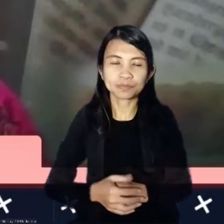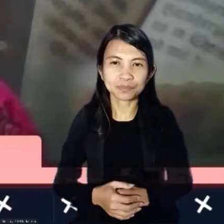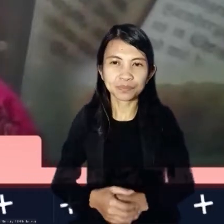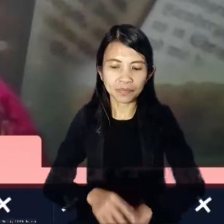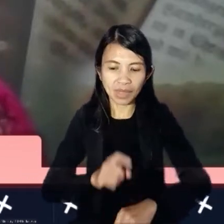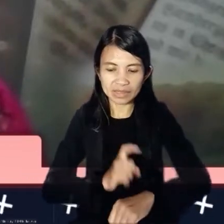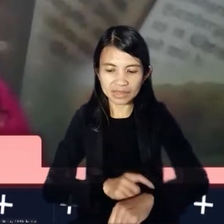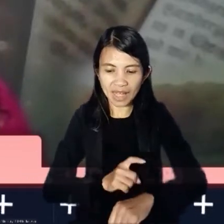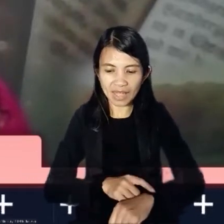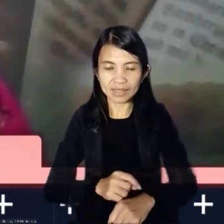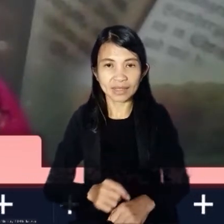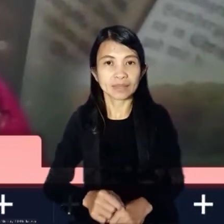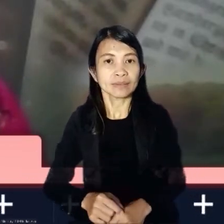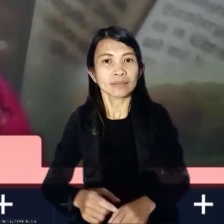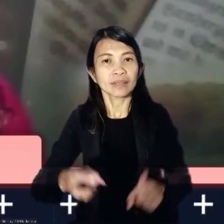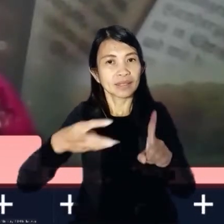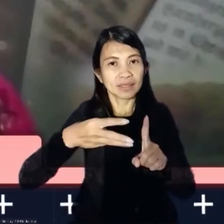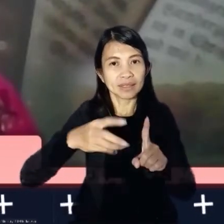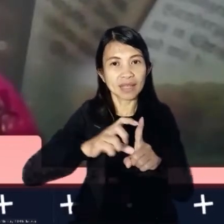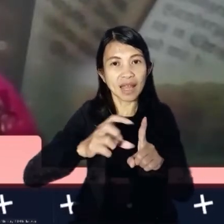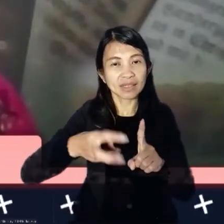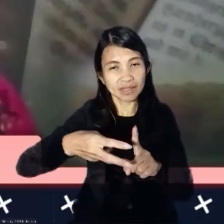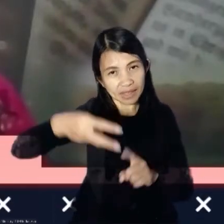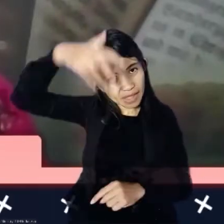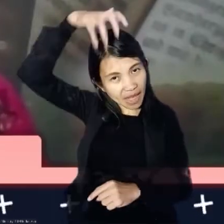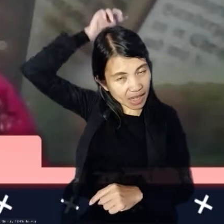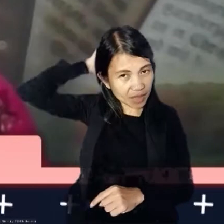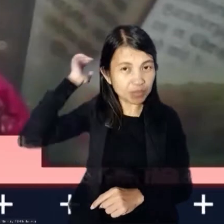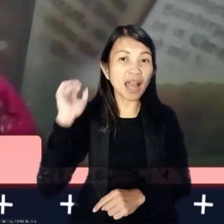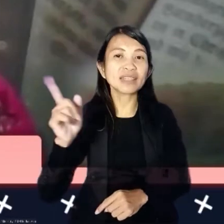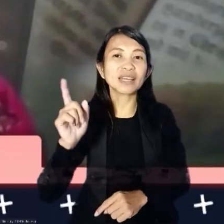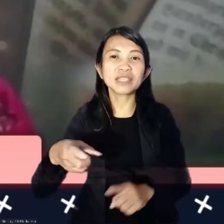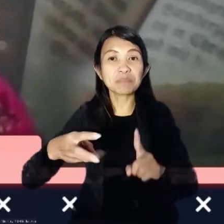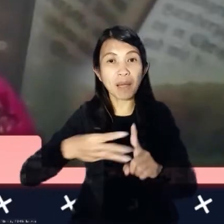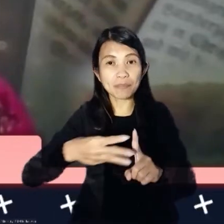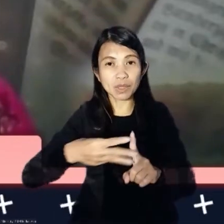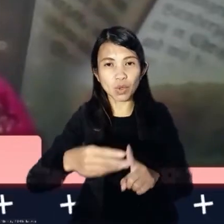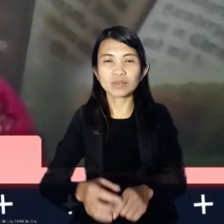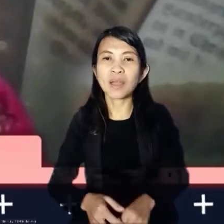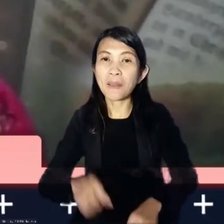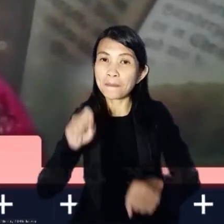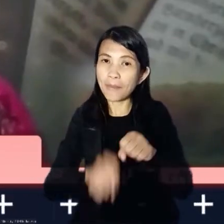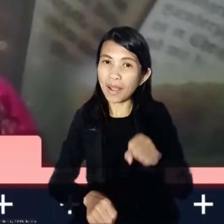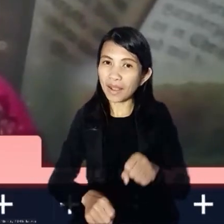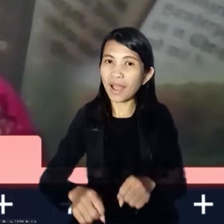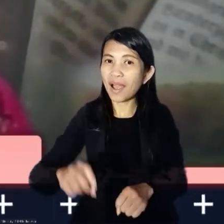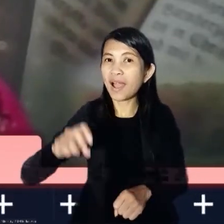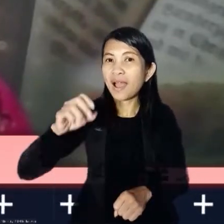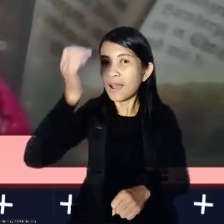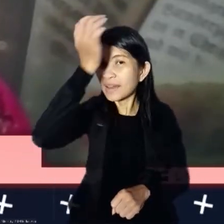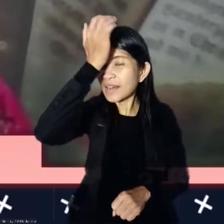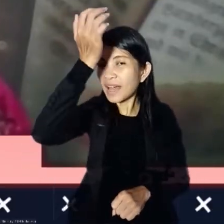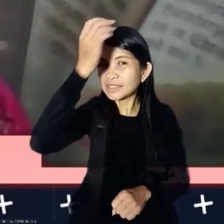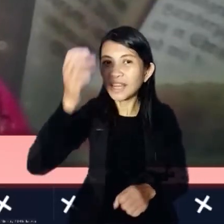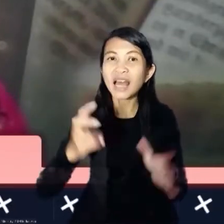berada di babilon maka Raja nebukadnezar mendapatkan sebuah mimpi